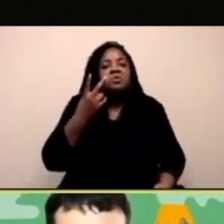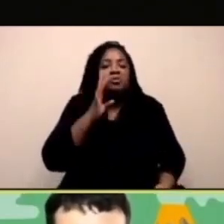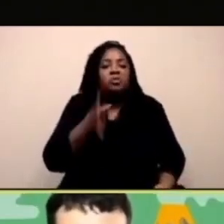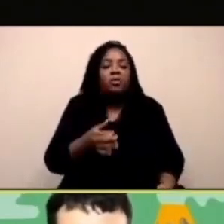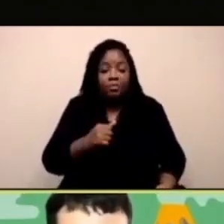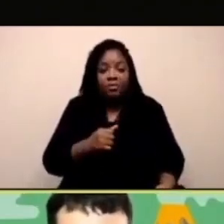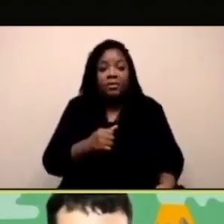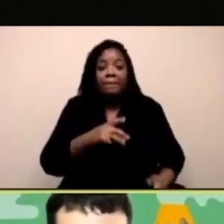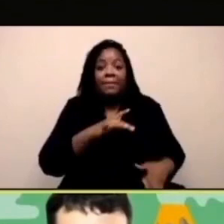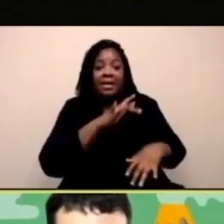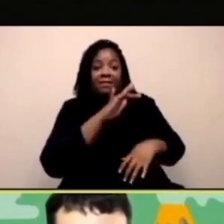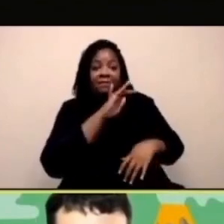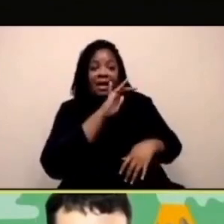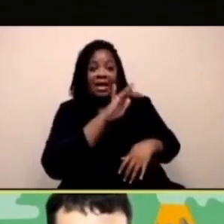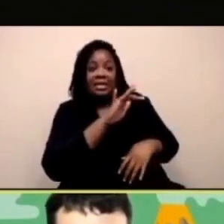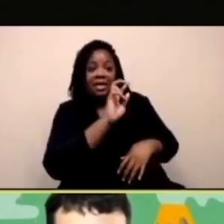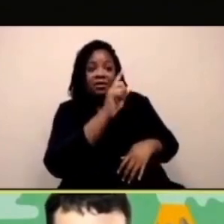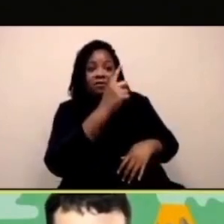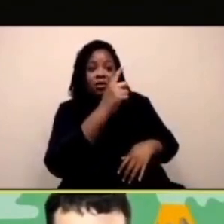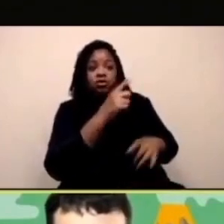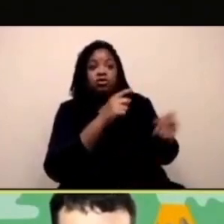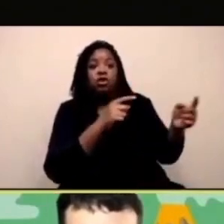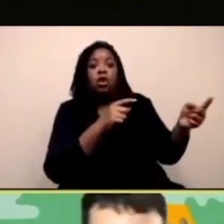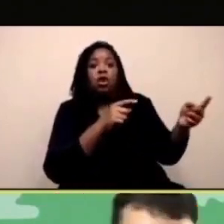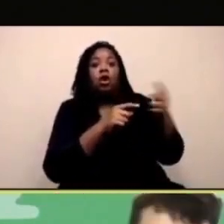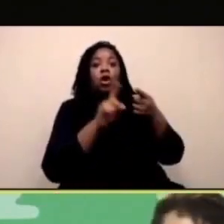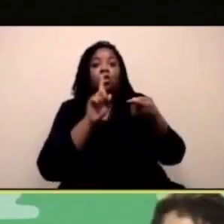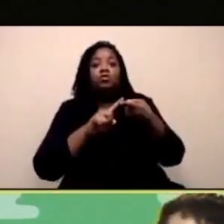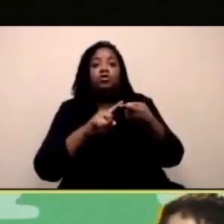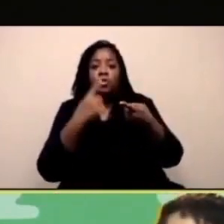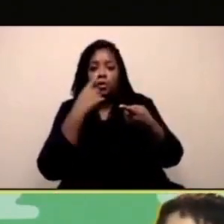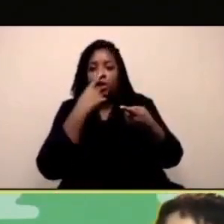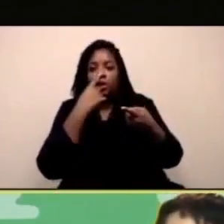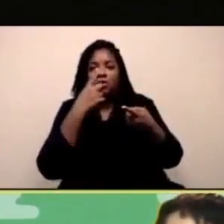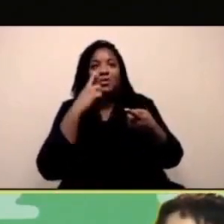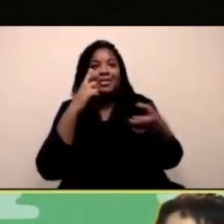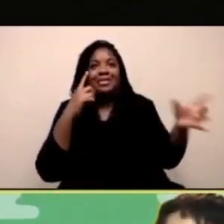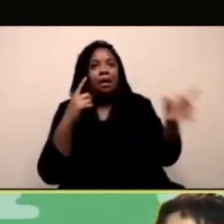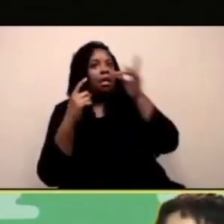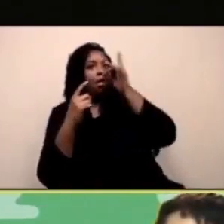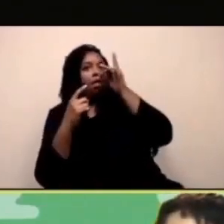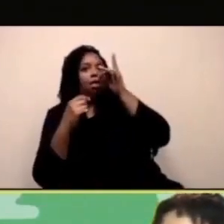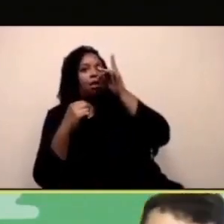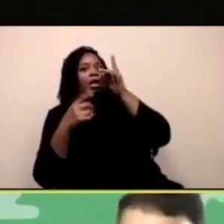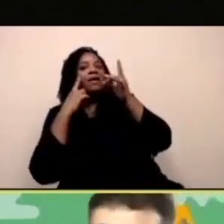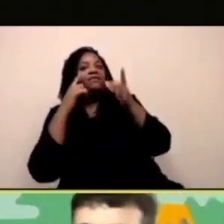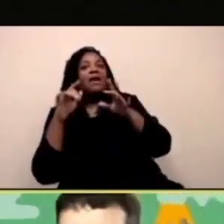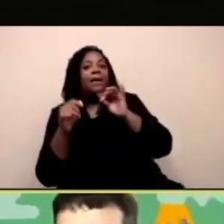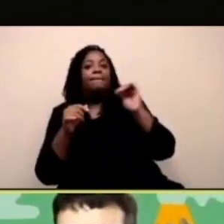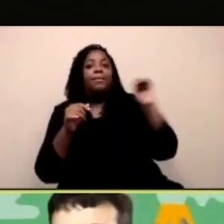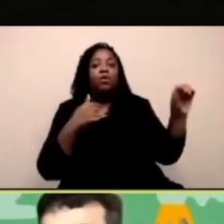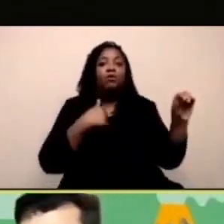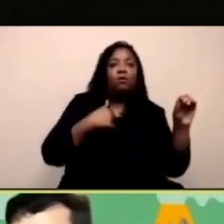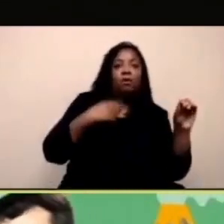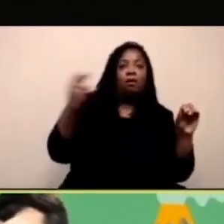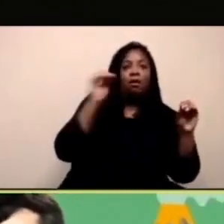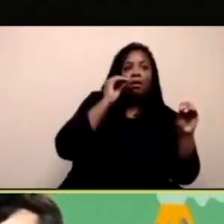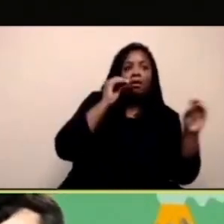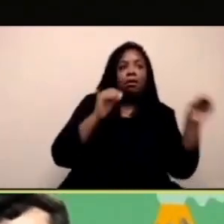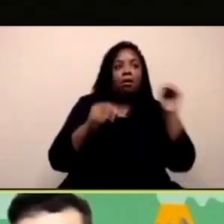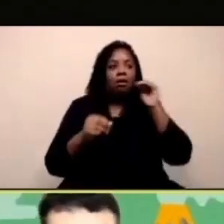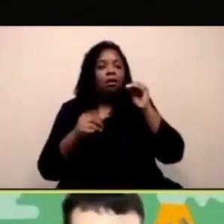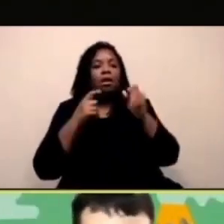いう後アクターがあと皆さんの後お顔とあと反応を起こします例えばこういう風に